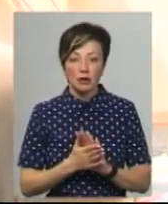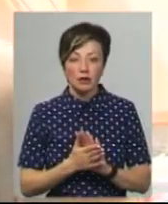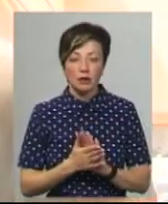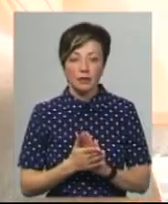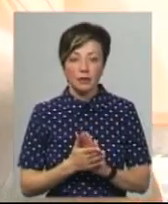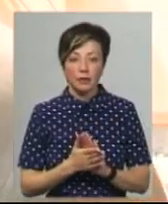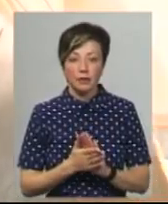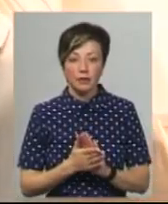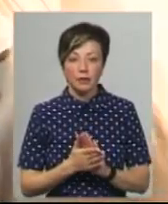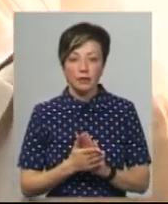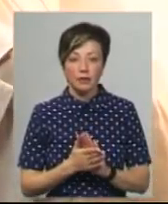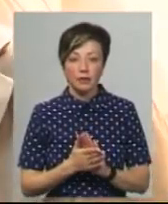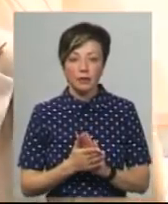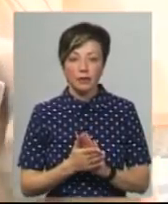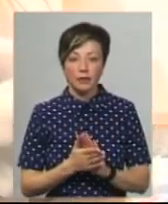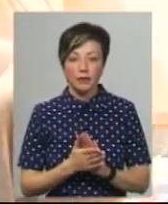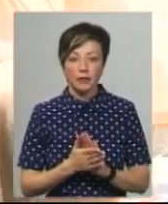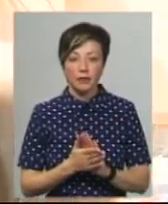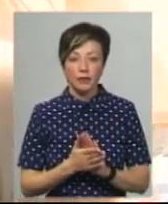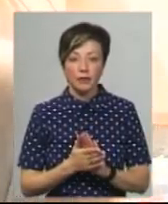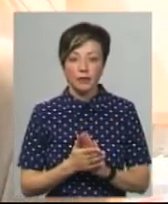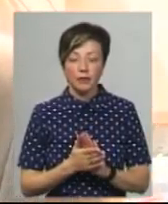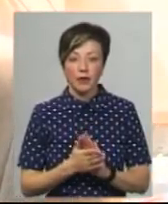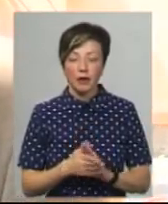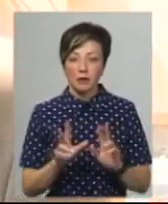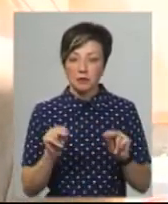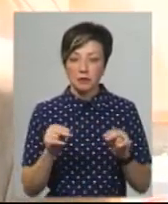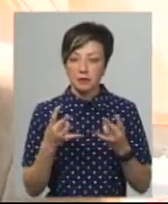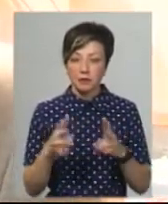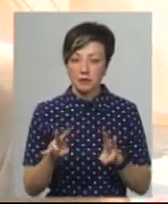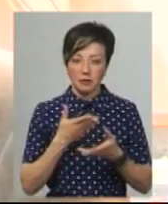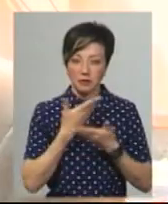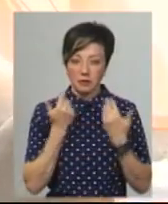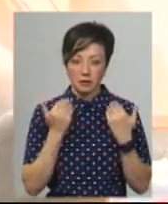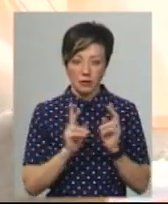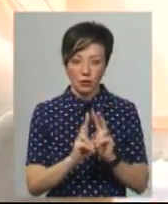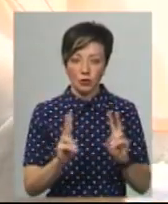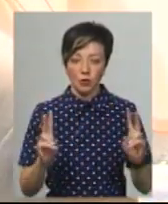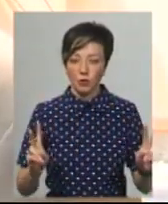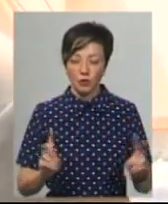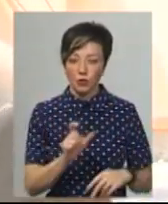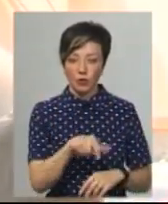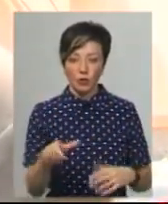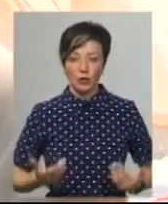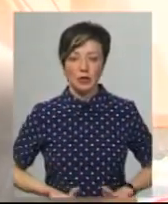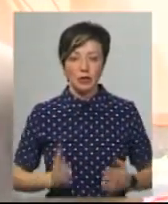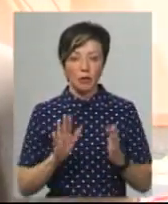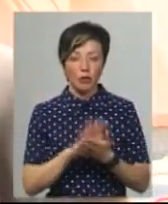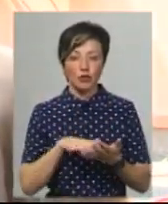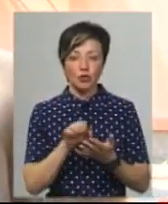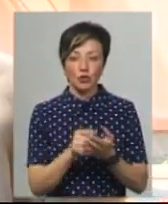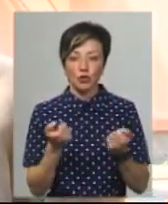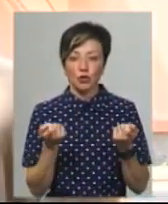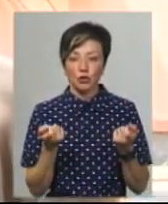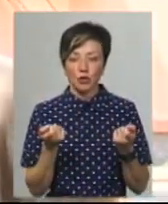воно не завдало шкоди, дай слава Богу, ніяким, ні мешканцям, тільки що от пошкоджено трошки